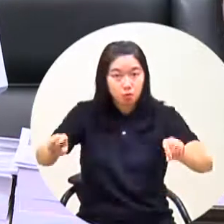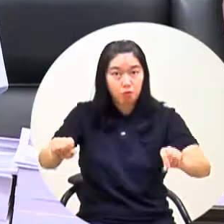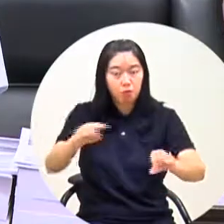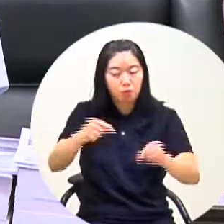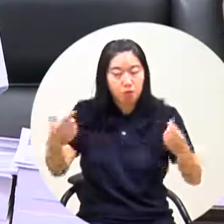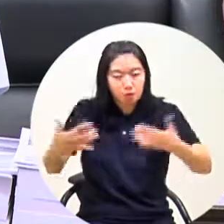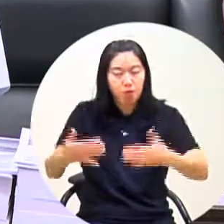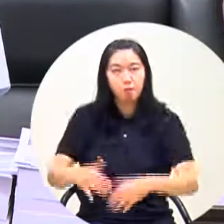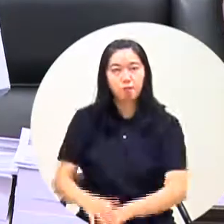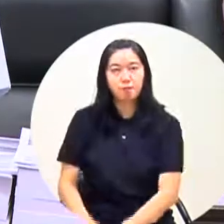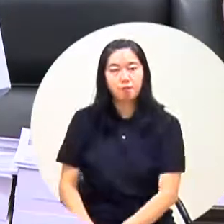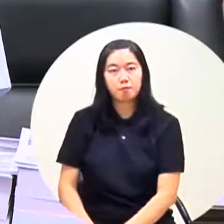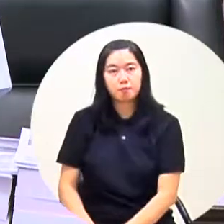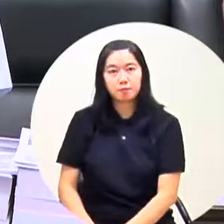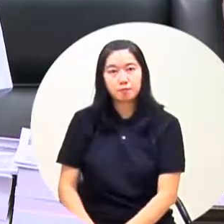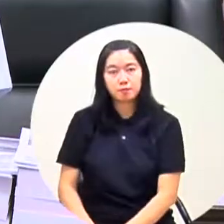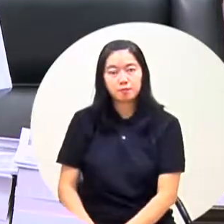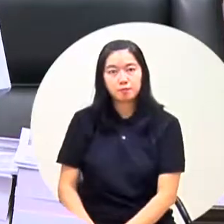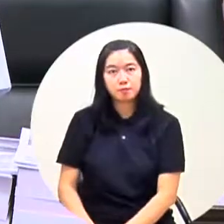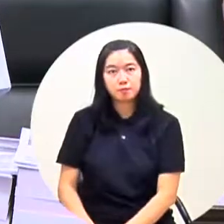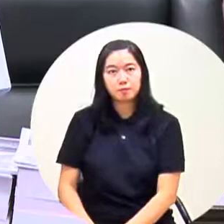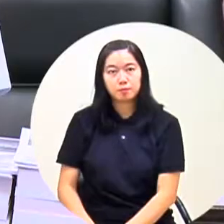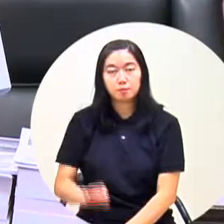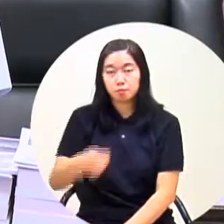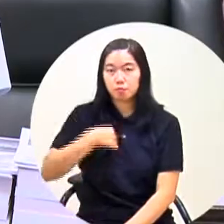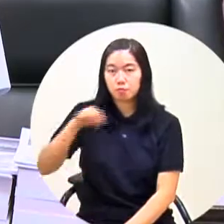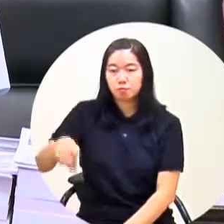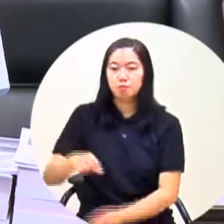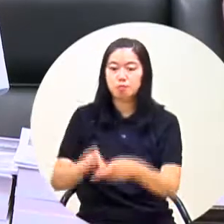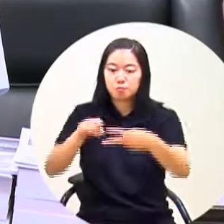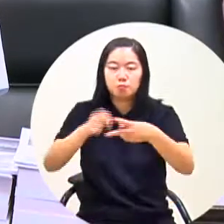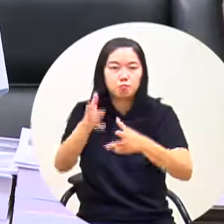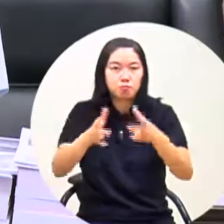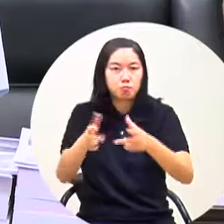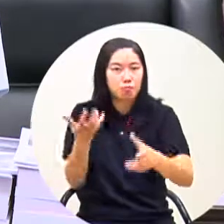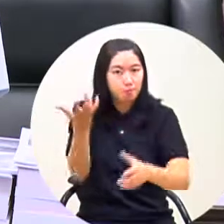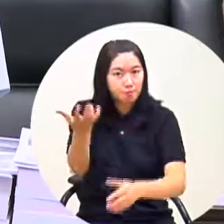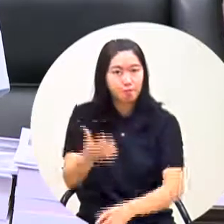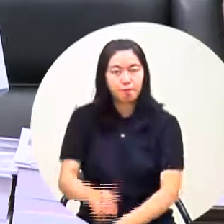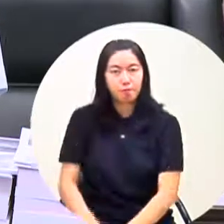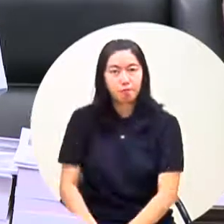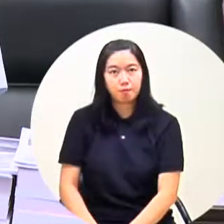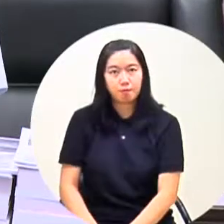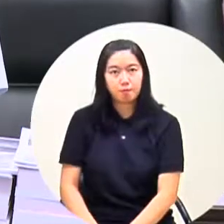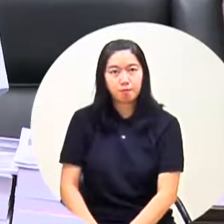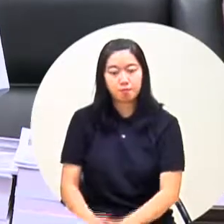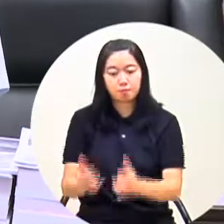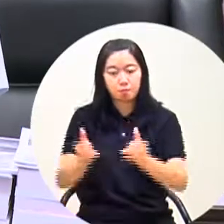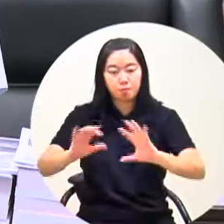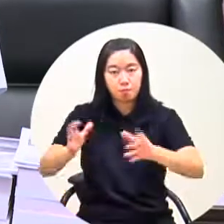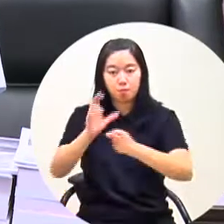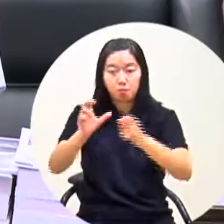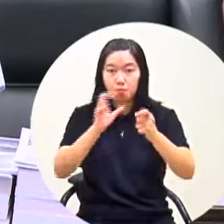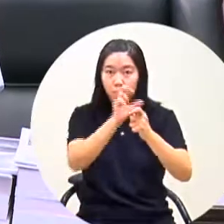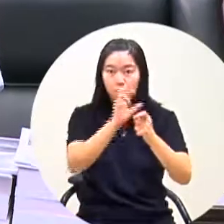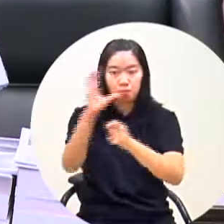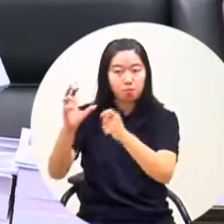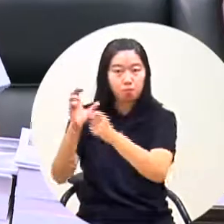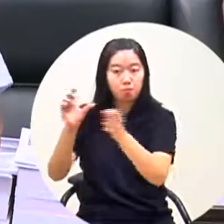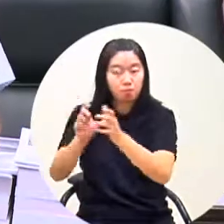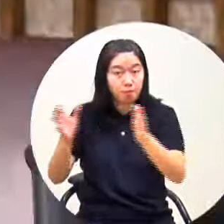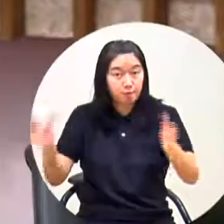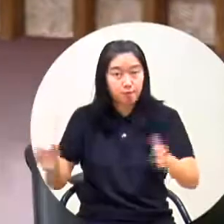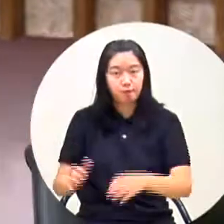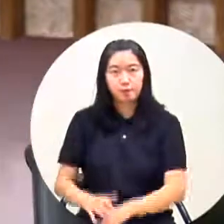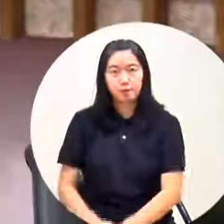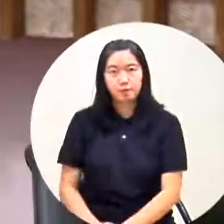后边呢，就是拢以安个工业为主吼。会使讲伫民国70年代、80年代呢，会使讲安